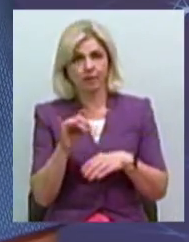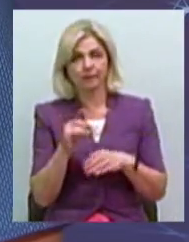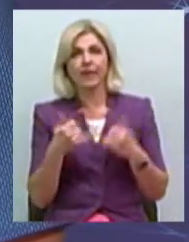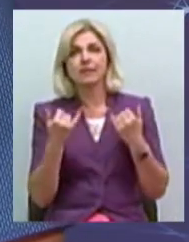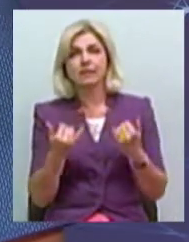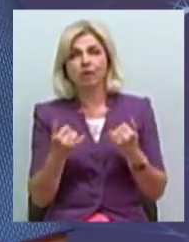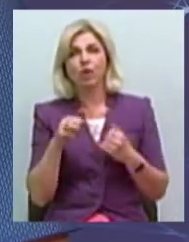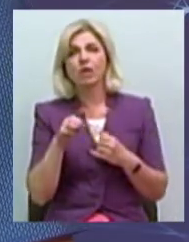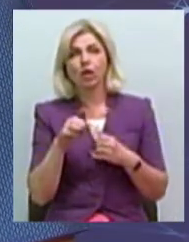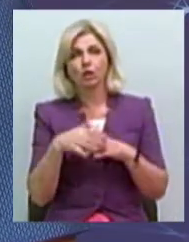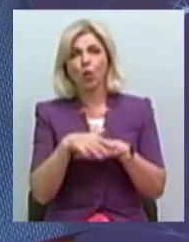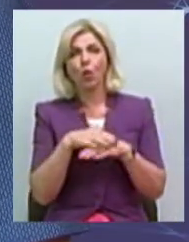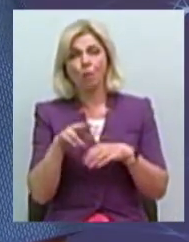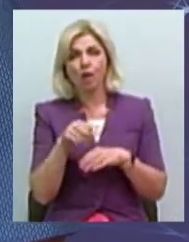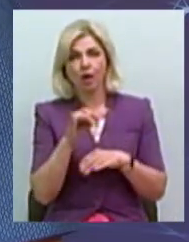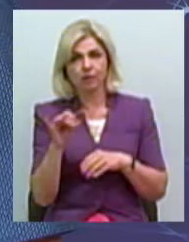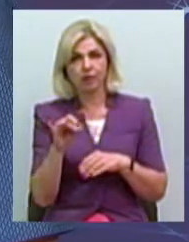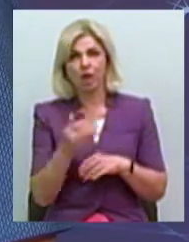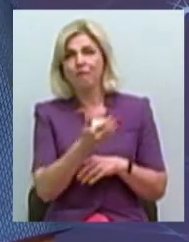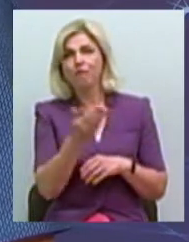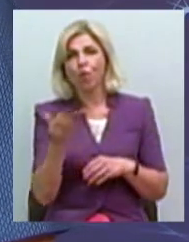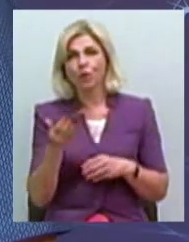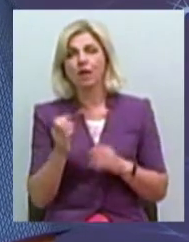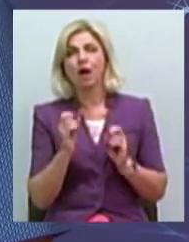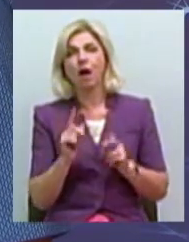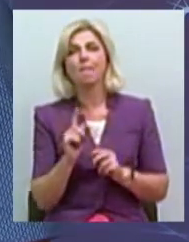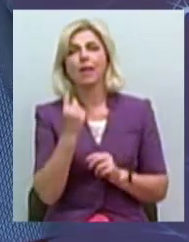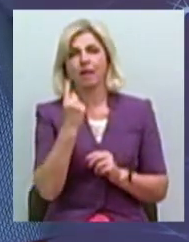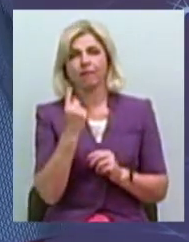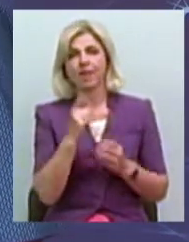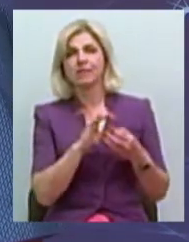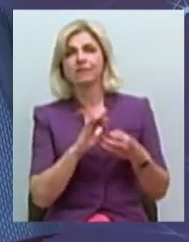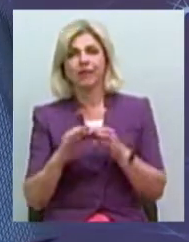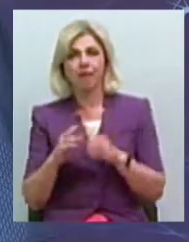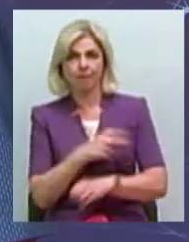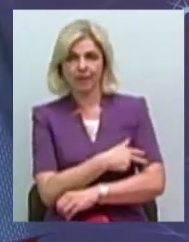територіальні громади, вони як первинна ланка медицини